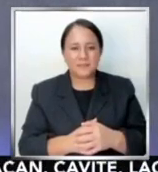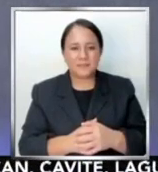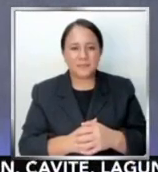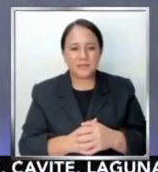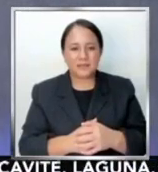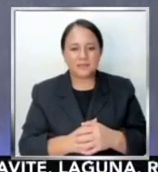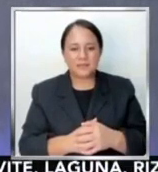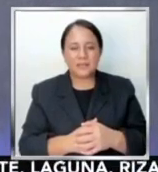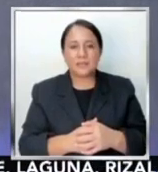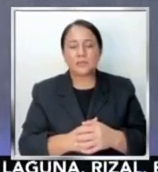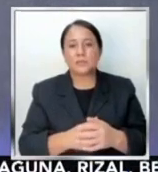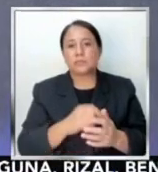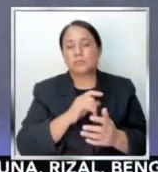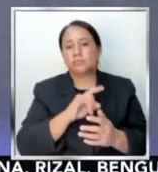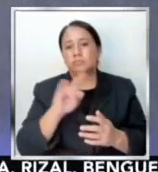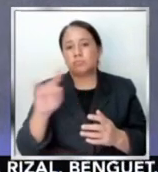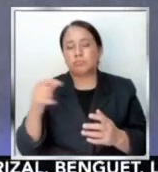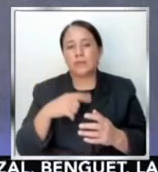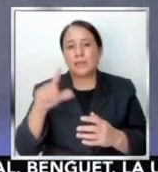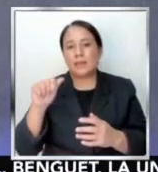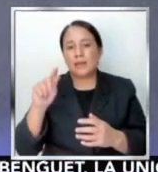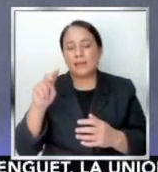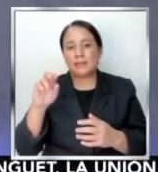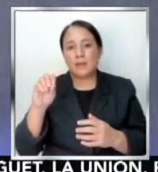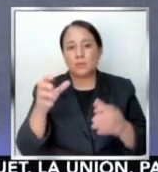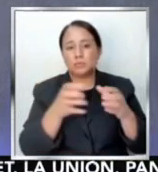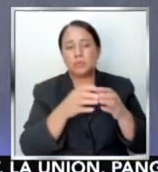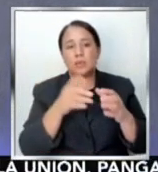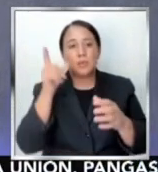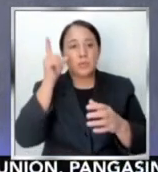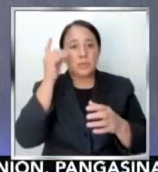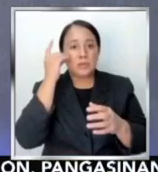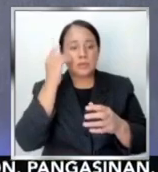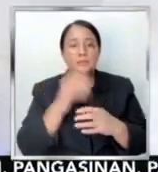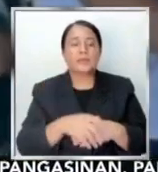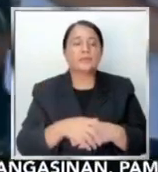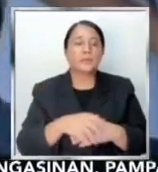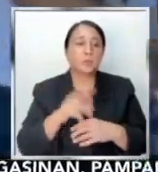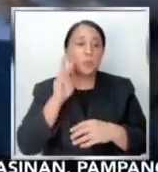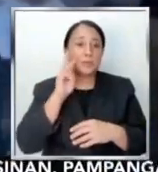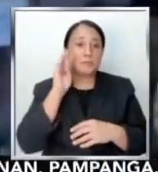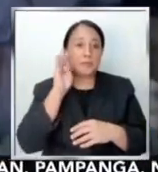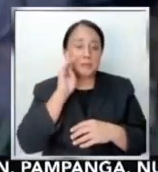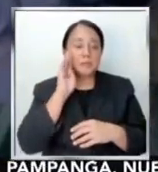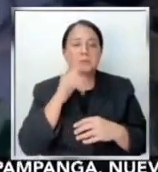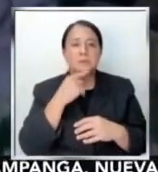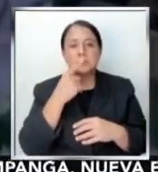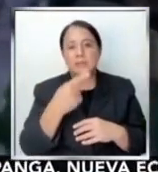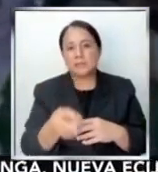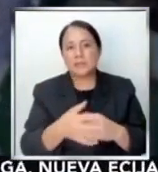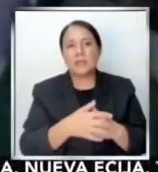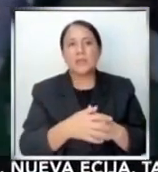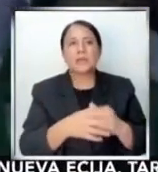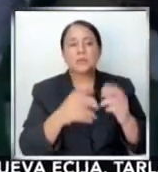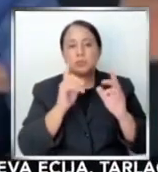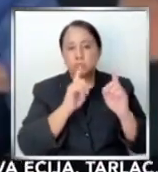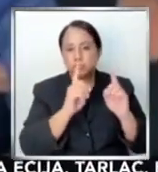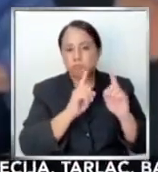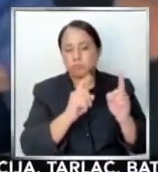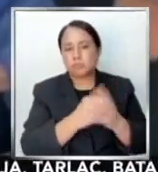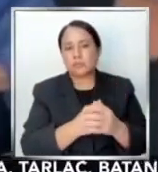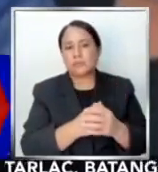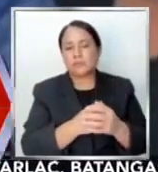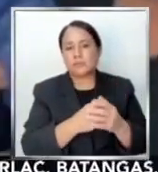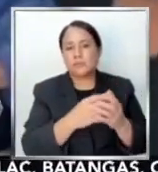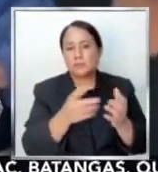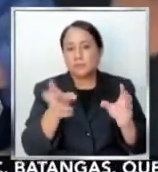Nangapanya sa Lanao del Norte ang tambalang Yodi de Guzman at Walden Bello. Nakipag-usap sila sa mga pasahero ng ferry at nakipagkita sa mga agri-worker